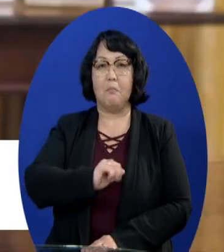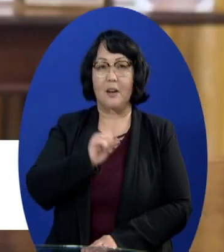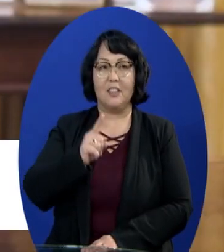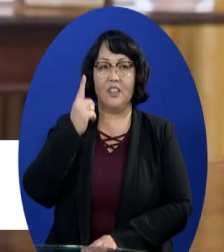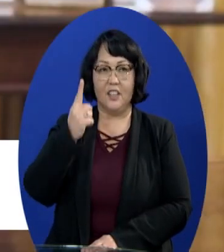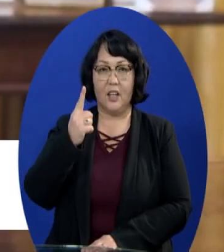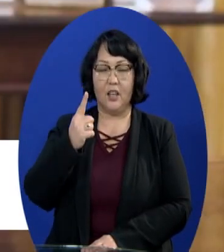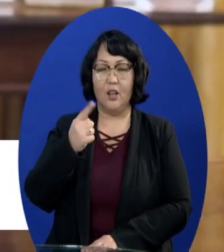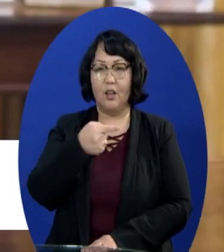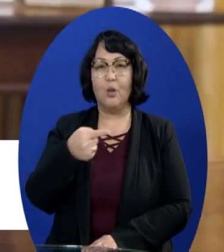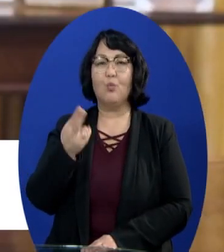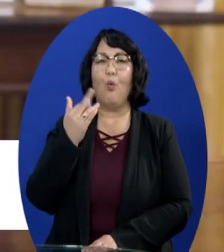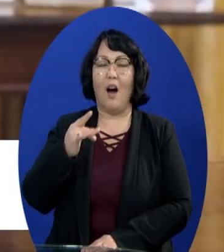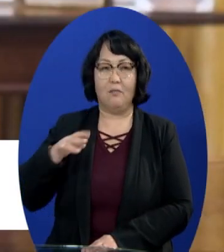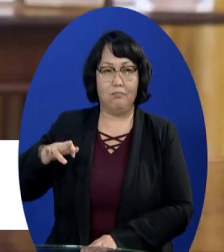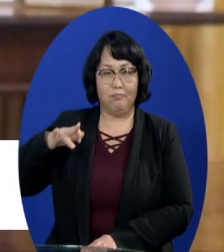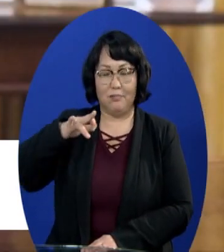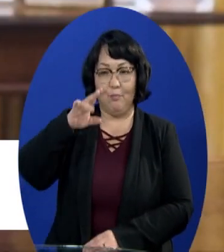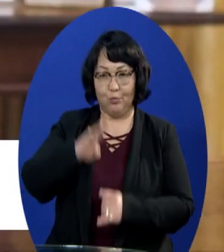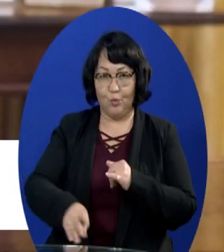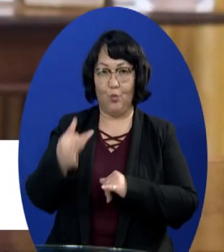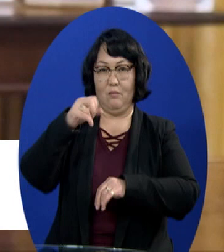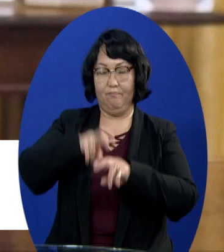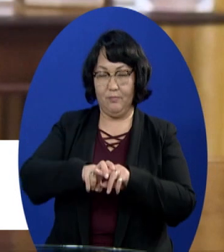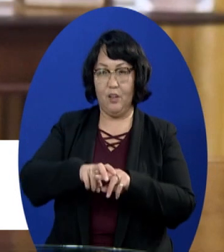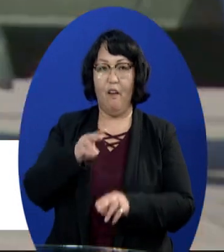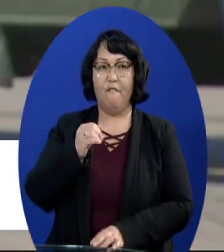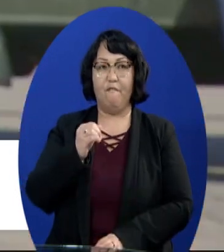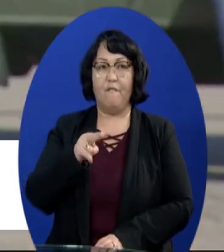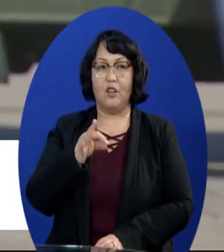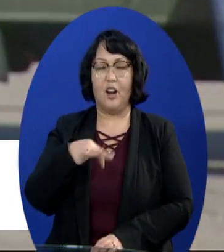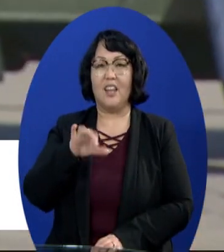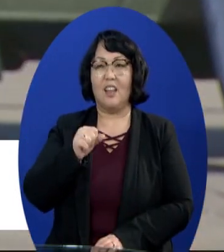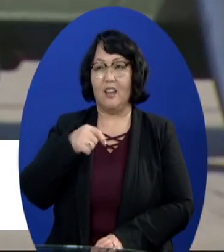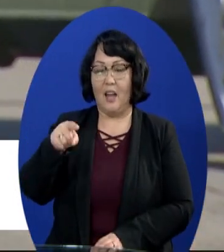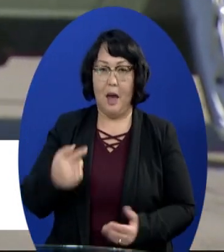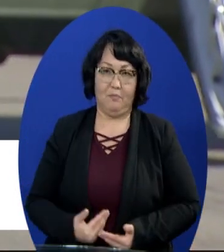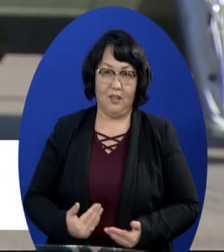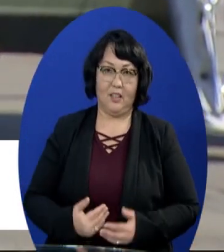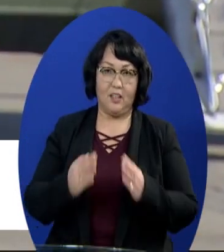дугаартай онгоцыг сүүлийн удаа хүлэглэж Флорида дэх Мара Лаго эдлэлдээ очих юм байна.